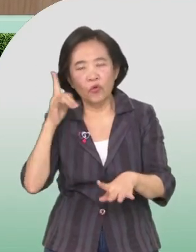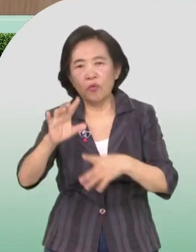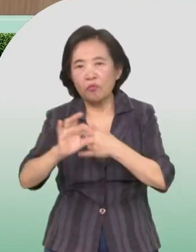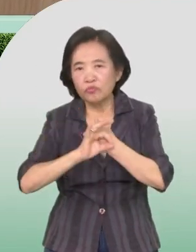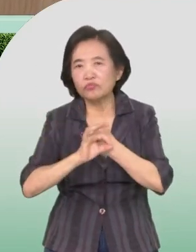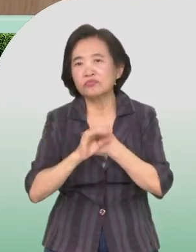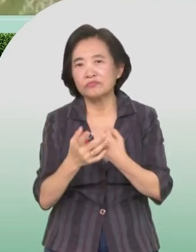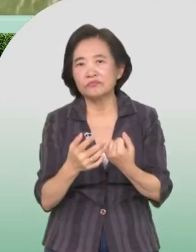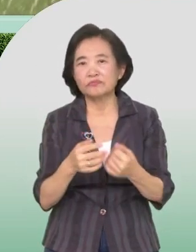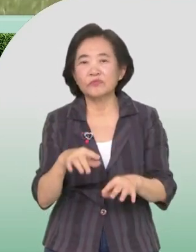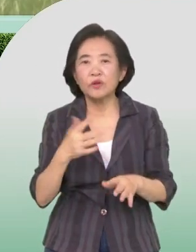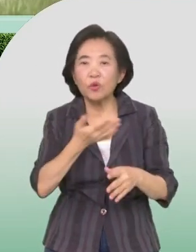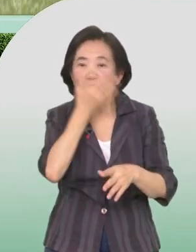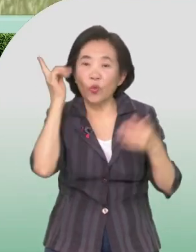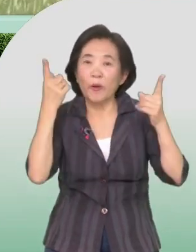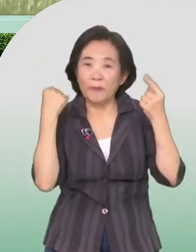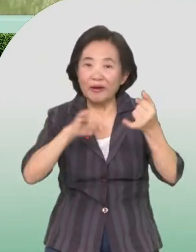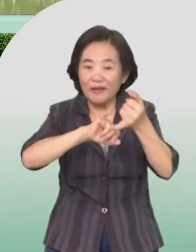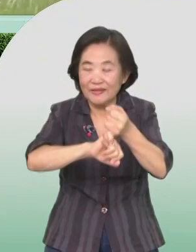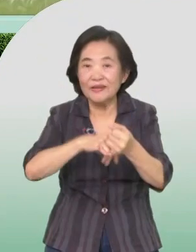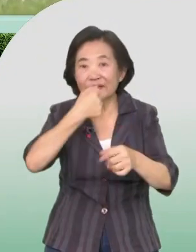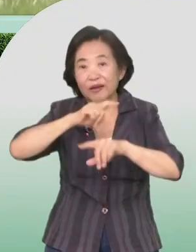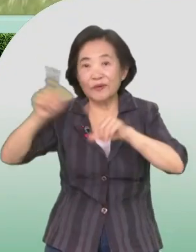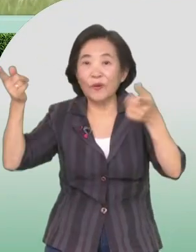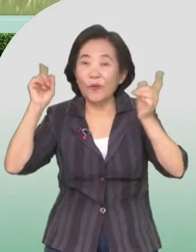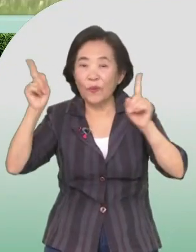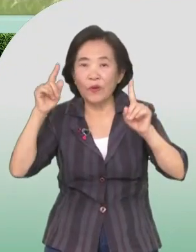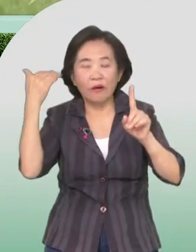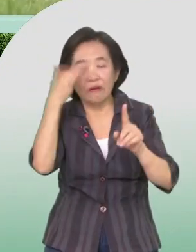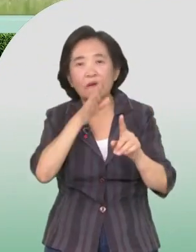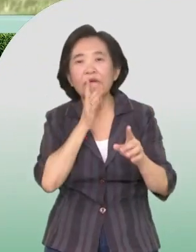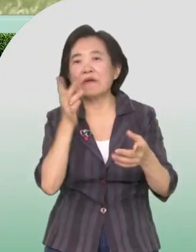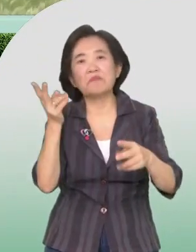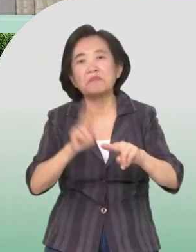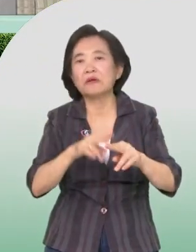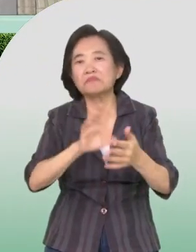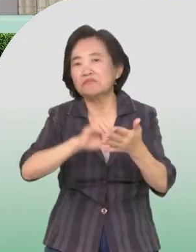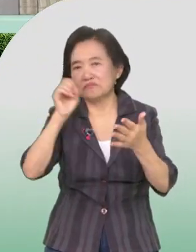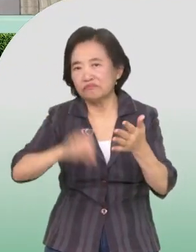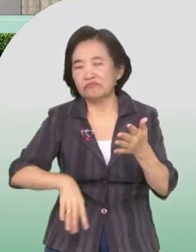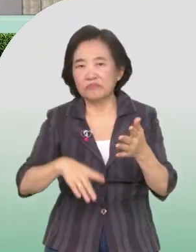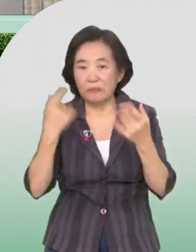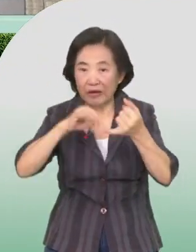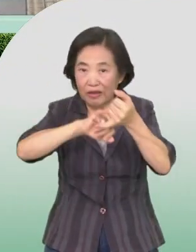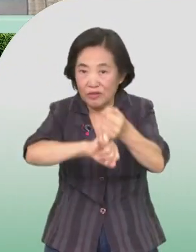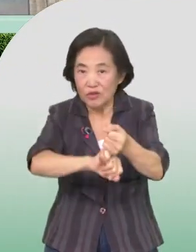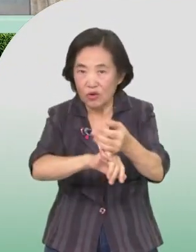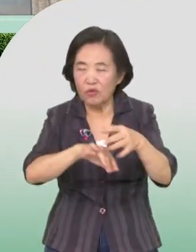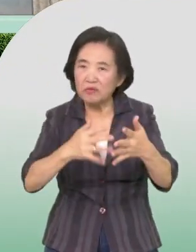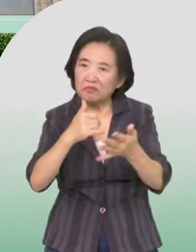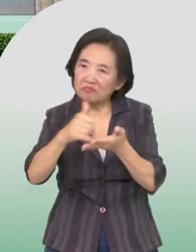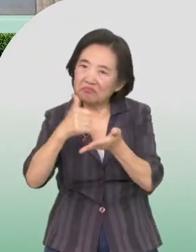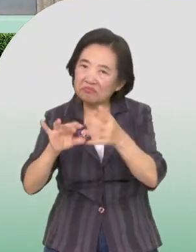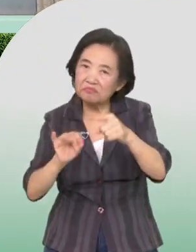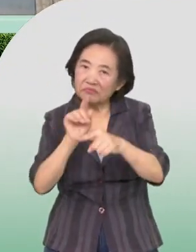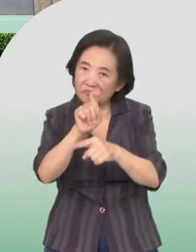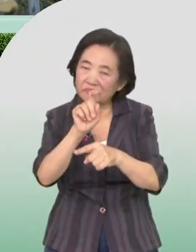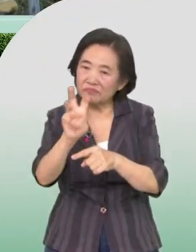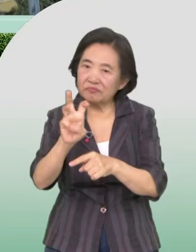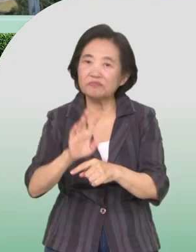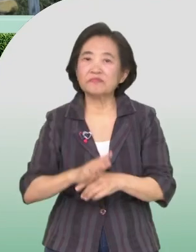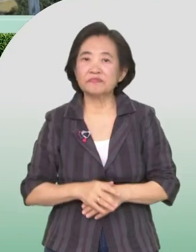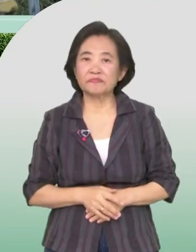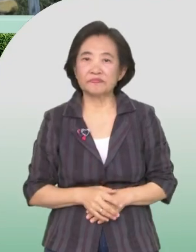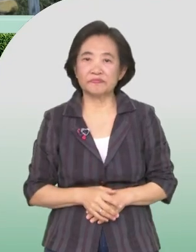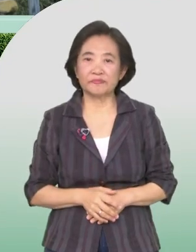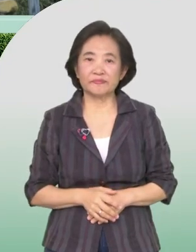列等候部。东东游客都真正呢，取消台东街的游行程，至少推派的旧闻差不多就